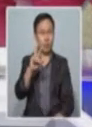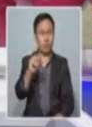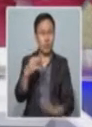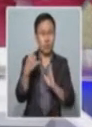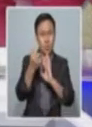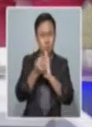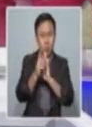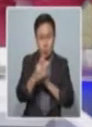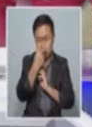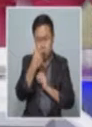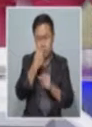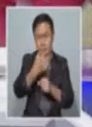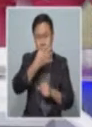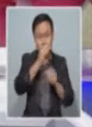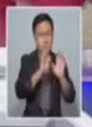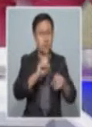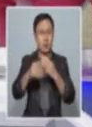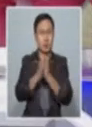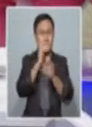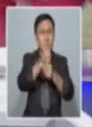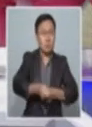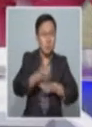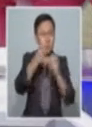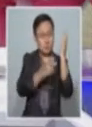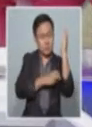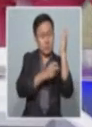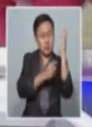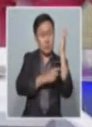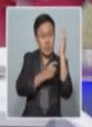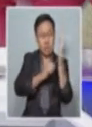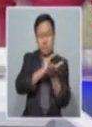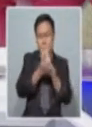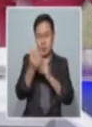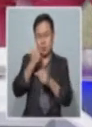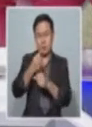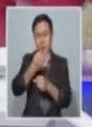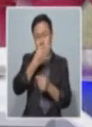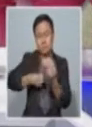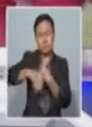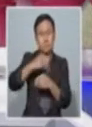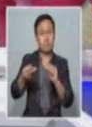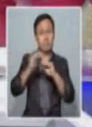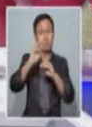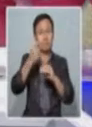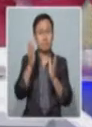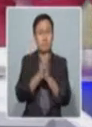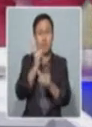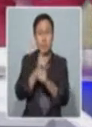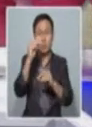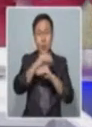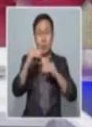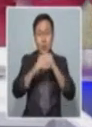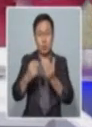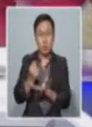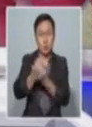ครับไปดูความหลากหลายของการทำอาชีพของเกษตรกรผู้ปลูกสวนยางนะครับซึ่งเขาได้รับความช่วยเหลือจากธกส.โครงการสินเชื่อเกษตร